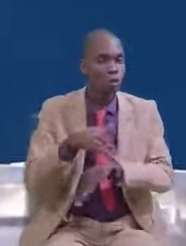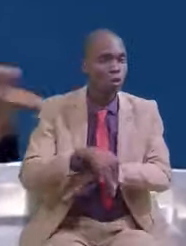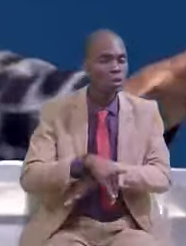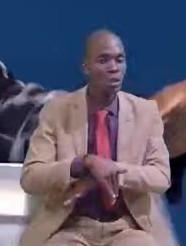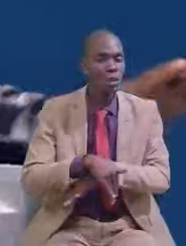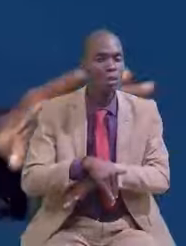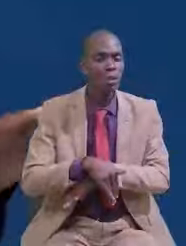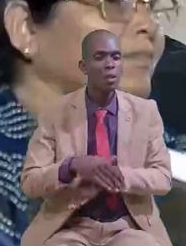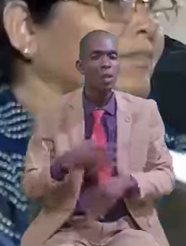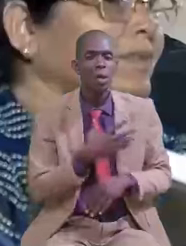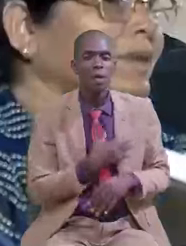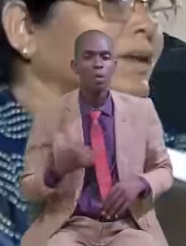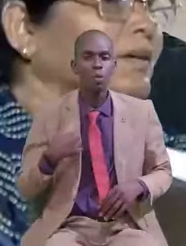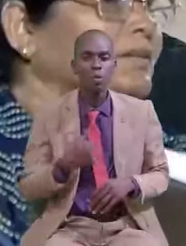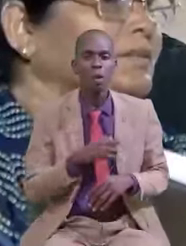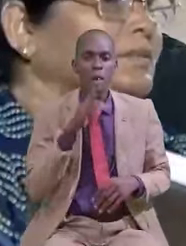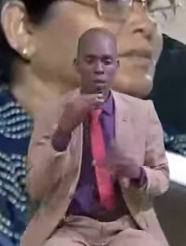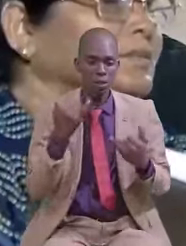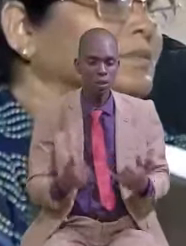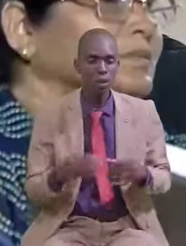Nous sommes maintenant dans la société.